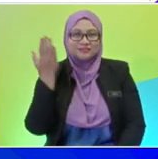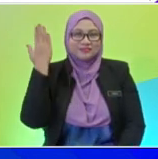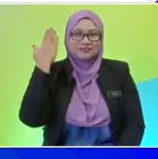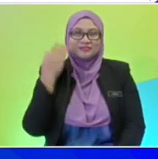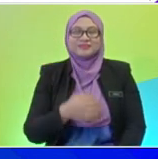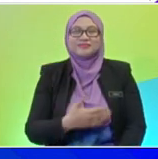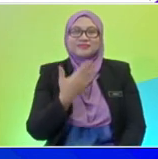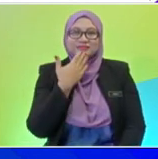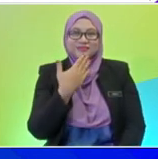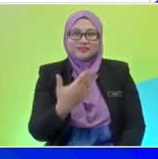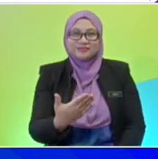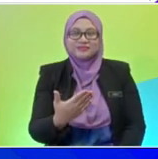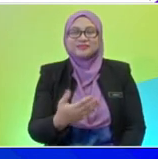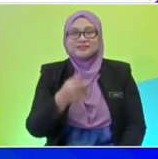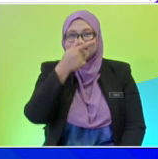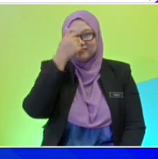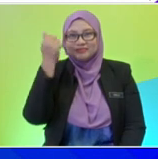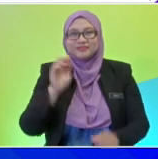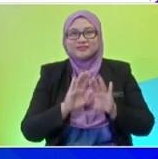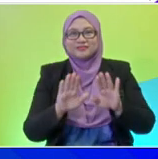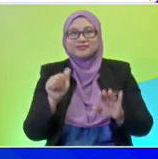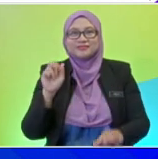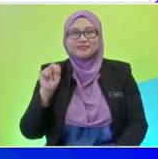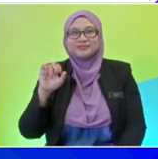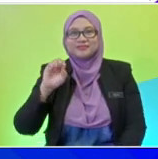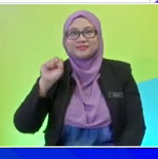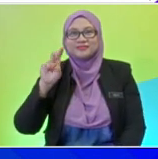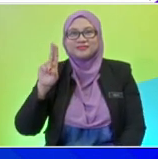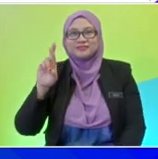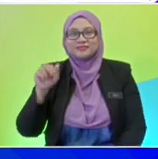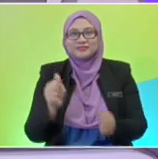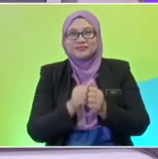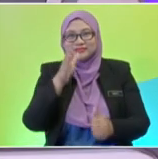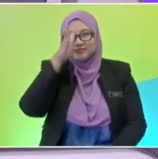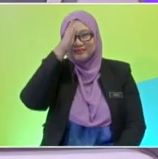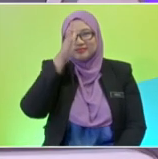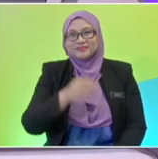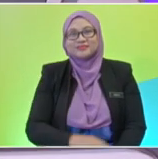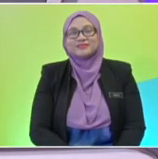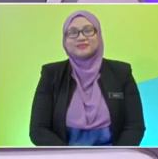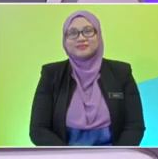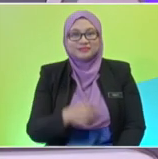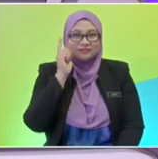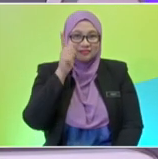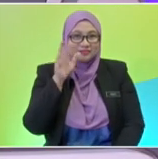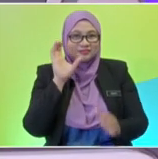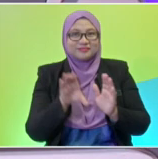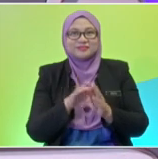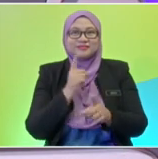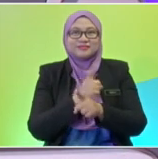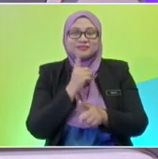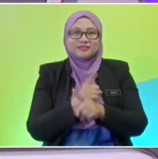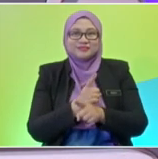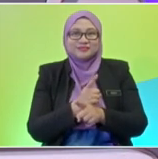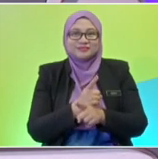dengan ayah Oke baik oke murid-muri di rumah dengan murid-muri kita lihat gambar itu betul-betul oke so aja